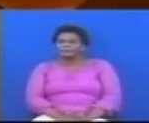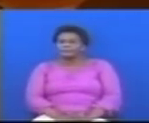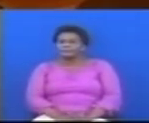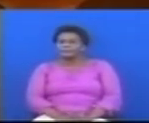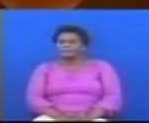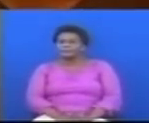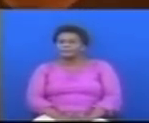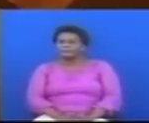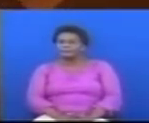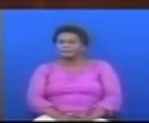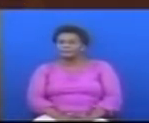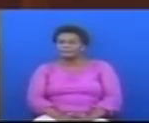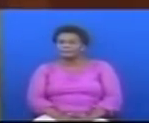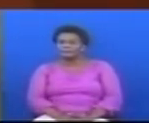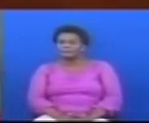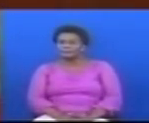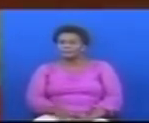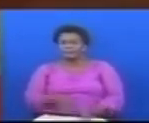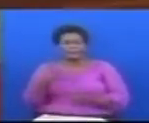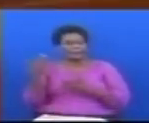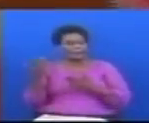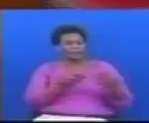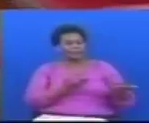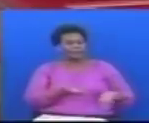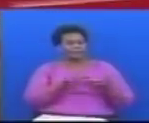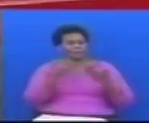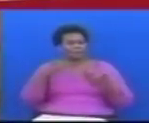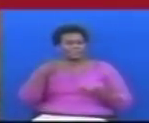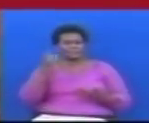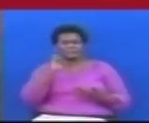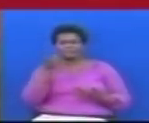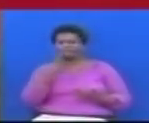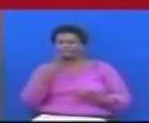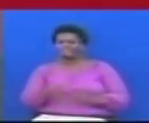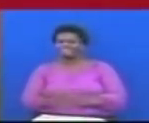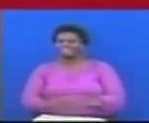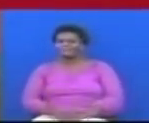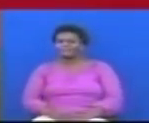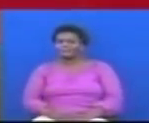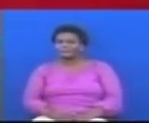Mheshimiwa Naibu Waziri Nishati, majibu.